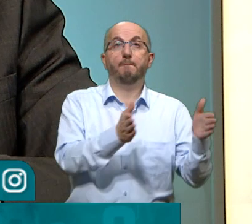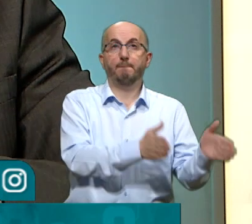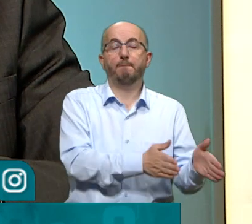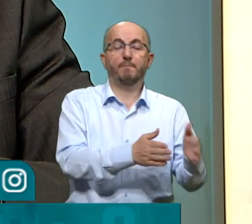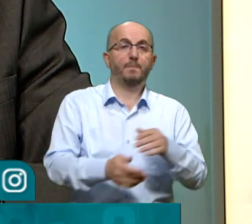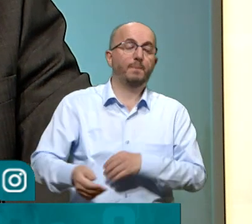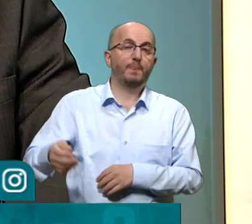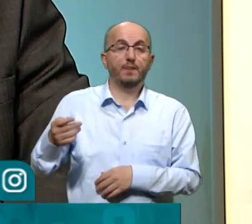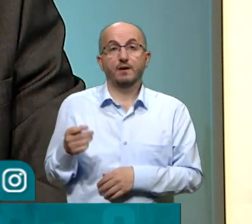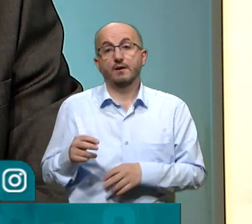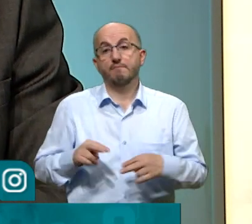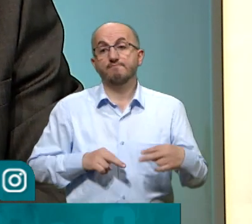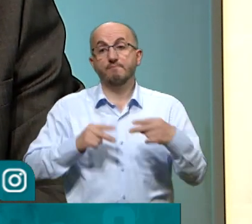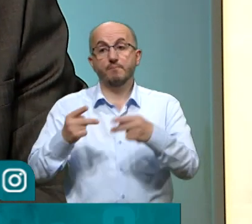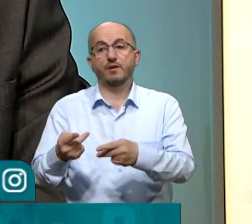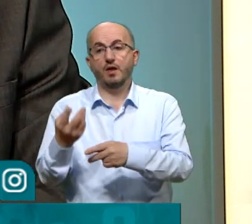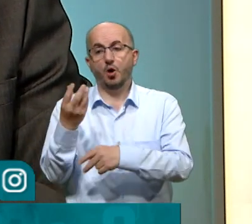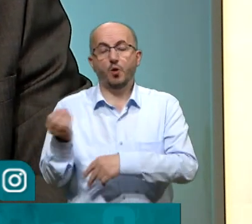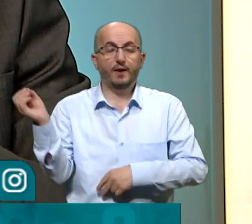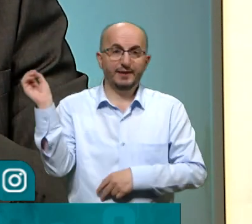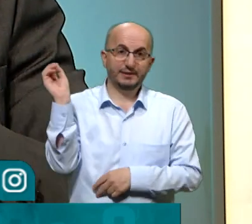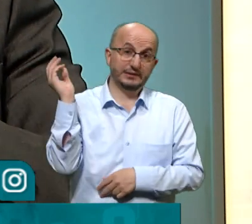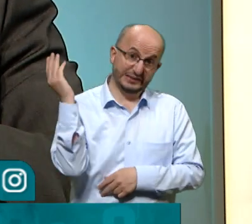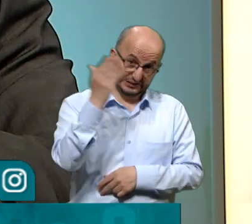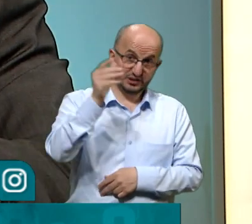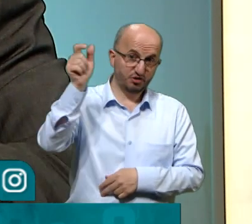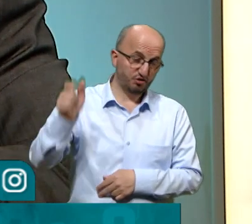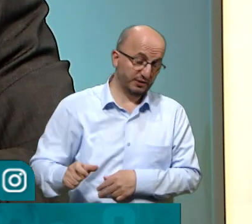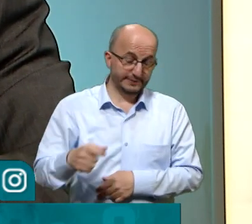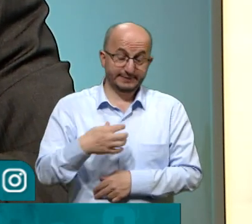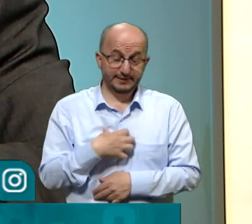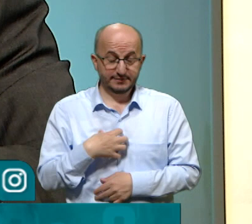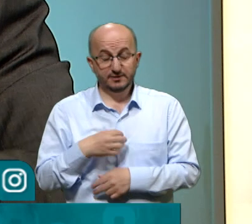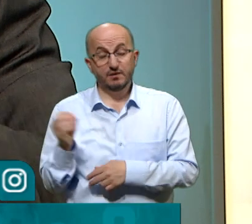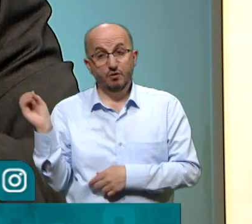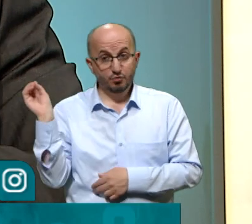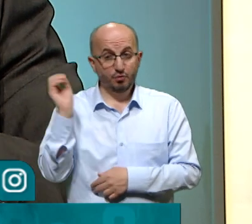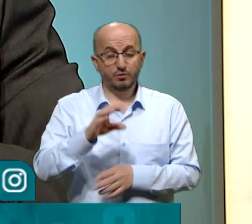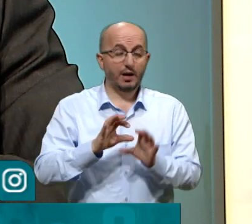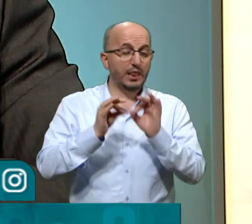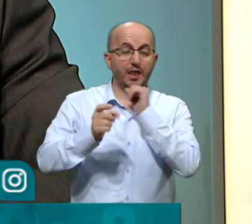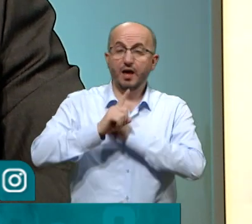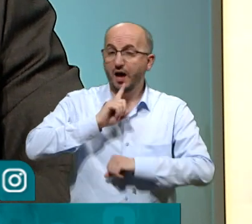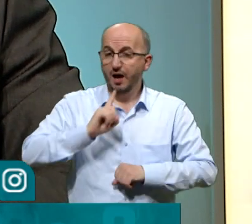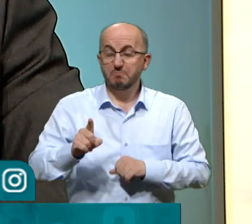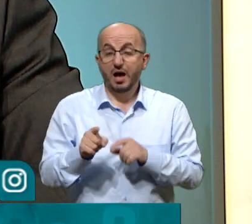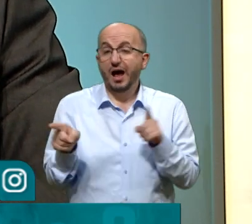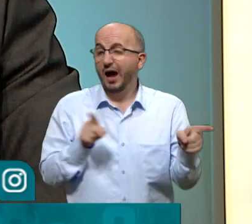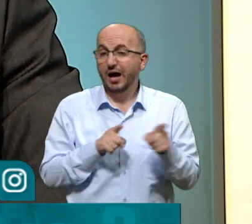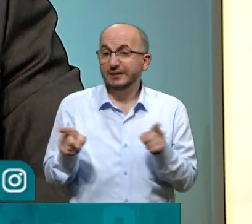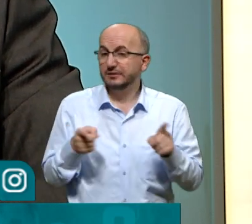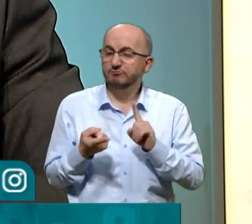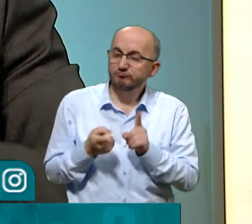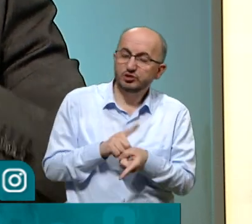bedel olarak giden şahıs bedava olarak kendisini gönderen Neyi emretmiş hangi çeşit haccı